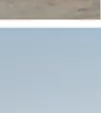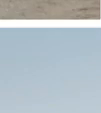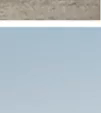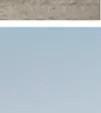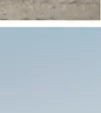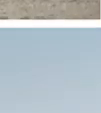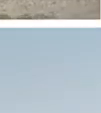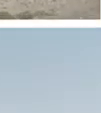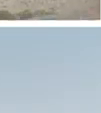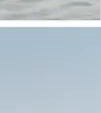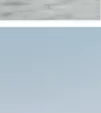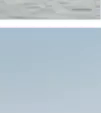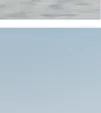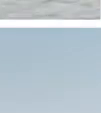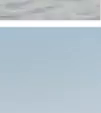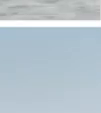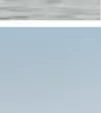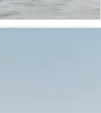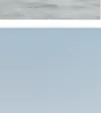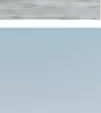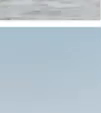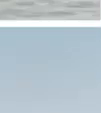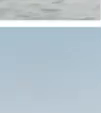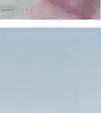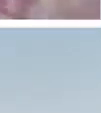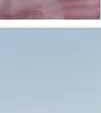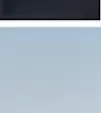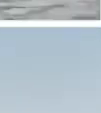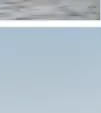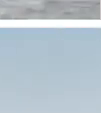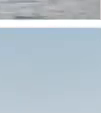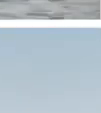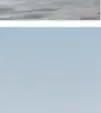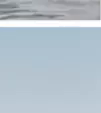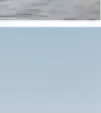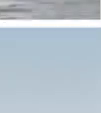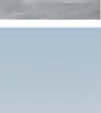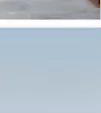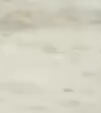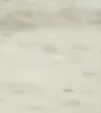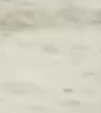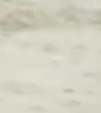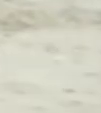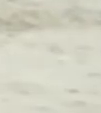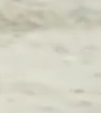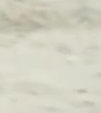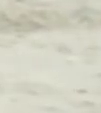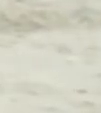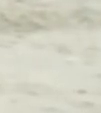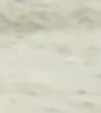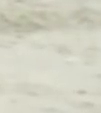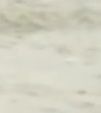bersuah foto, olahraga, bermain air dan pasir pantai di hari ini. Dan Pantai Ancol